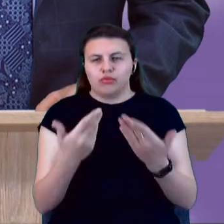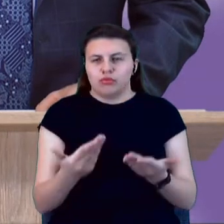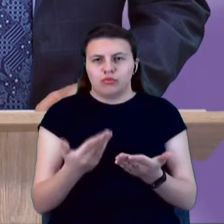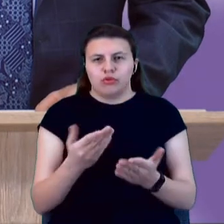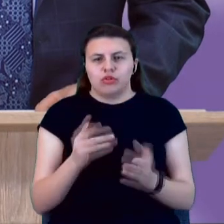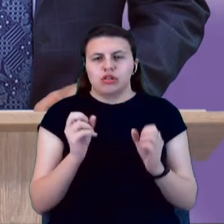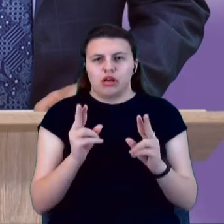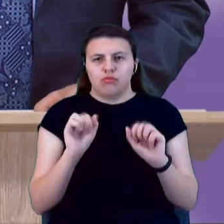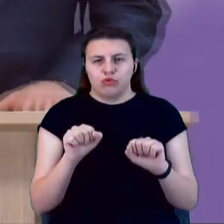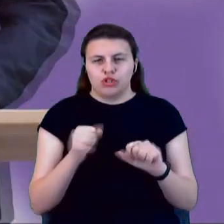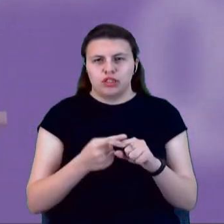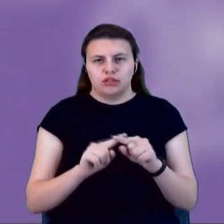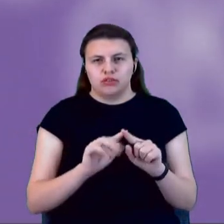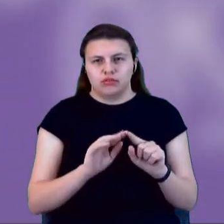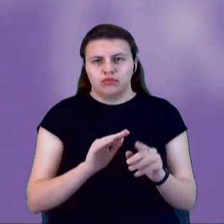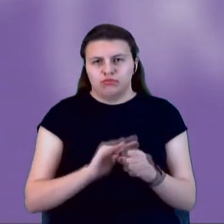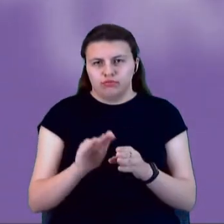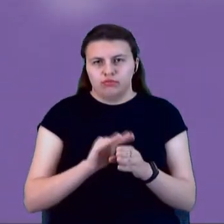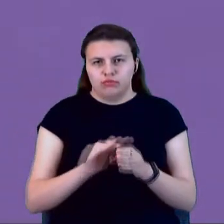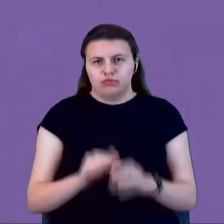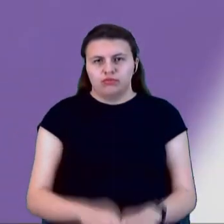відбутись, півтори хвилини?